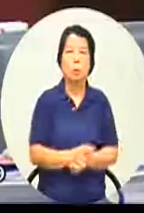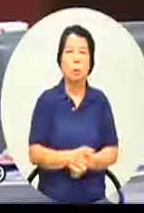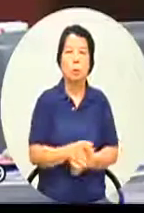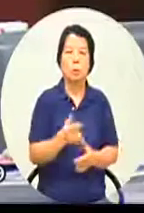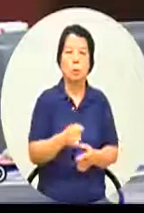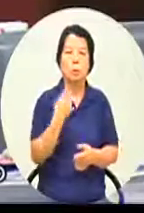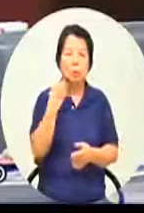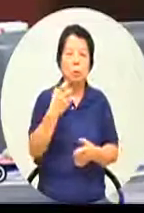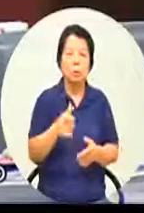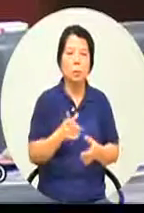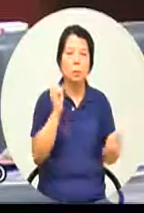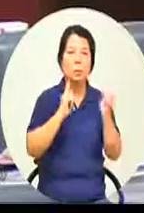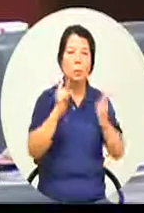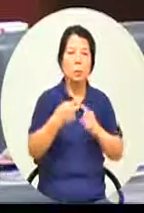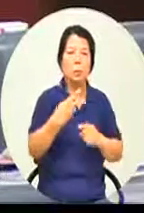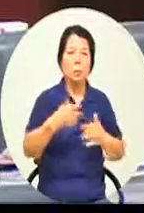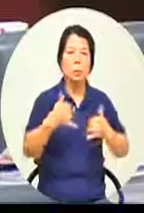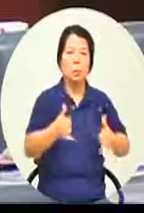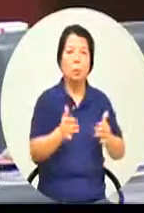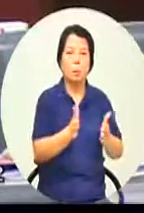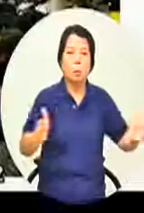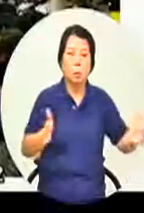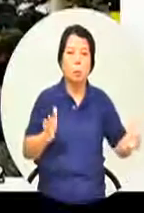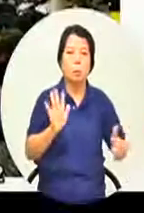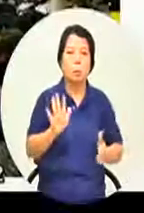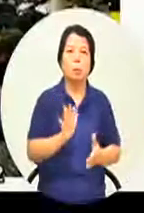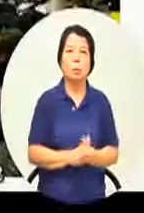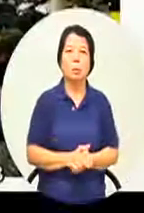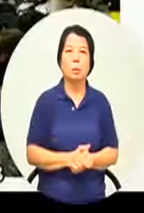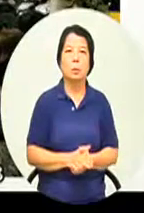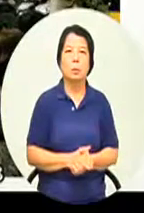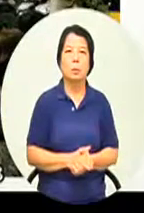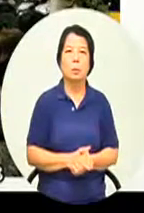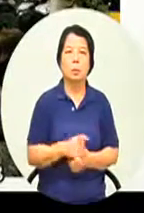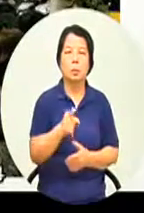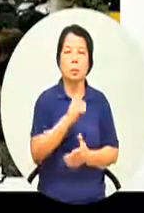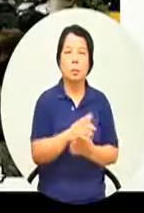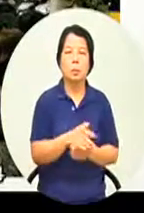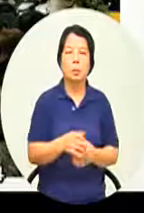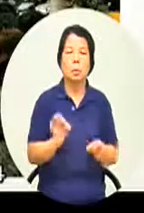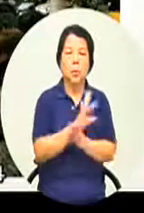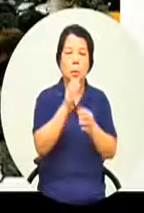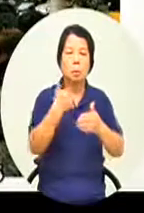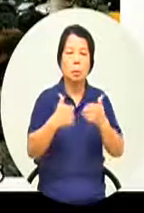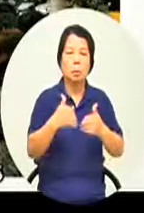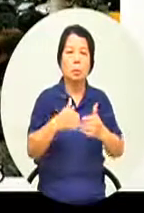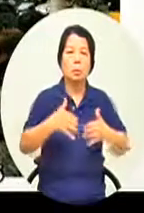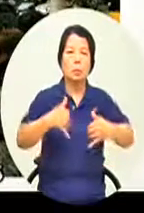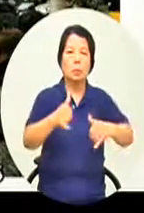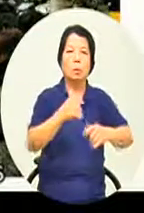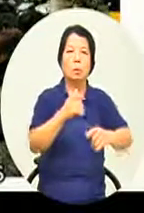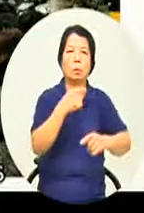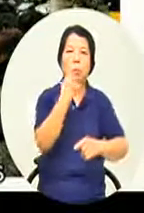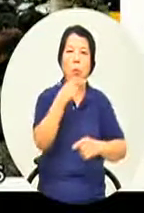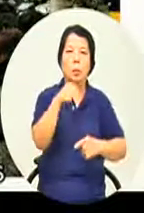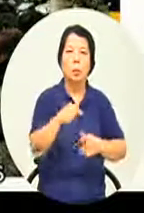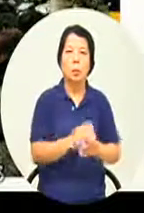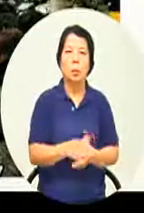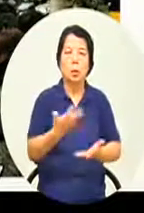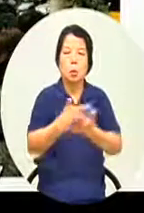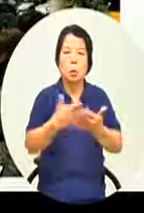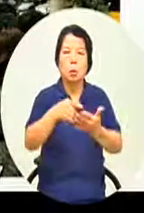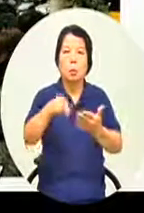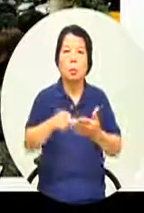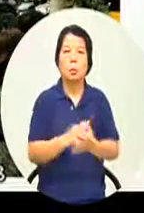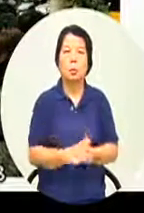宽的自由二路六巷，已经扩宽了哈，这条路是我们的光新街口。当时这个地方哈，现在我画的这个地